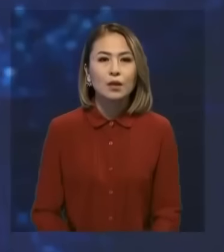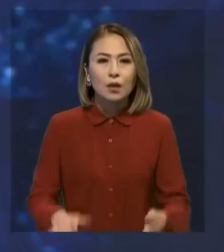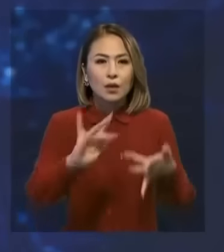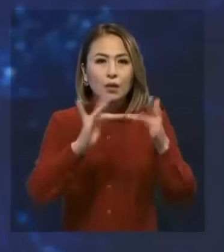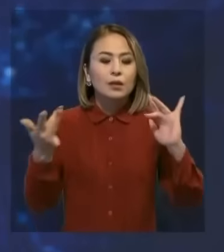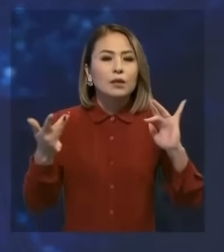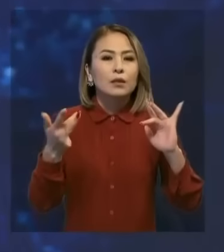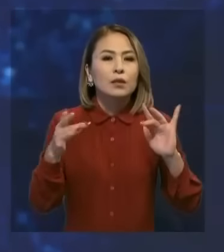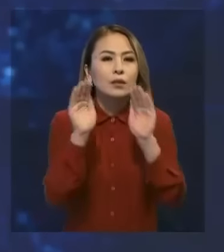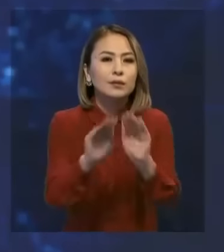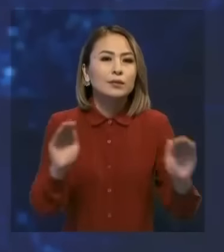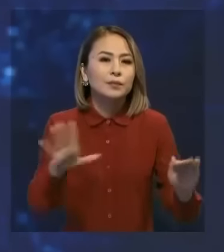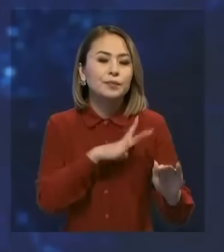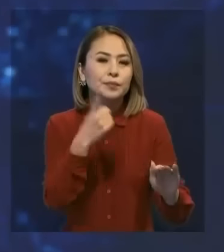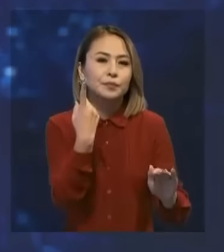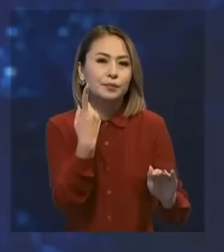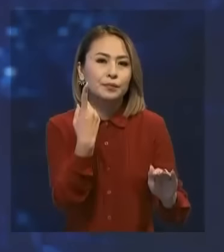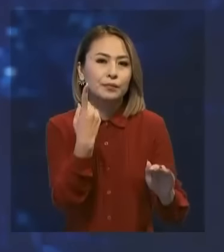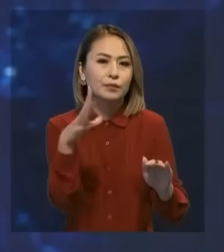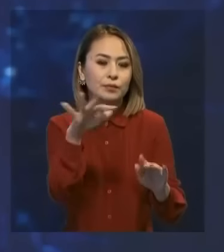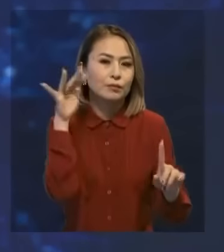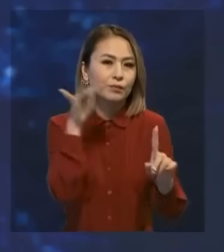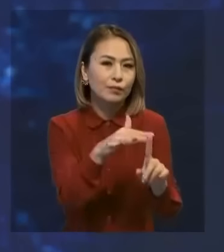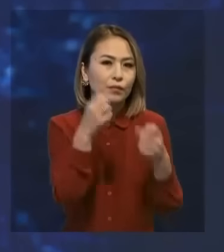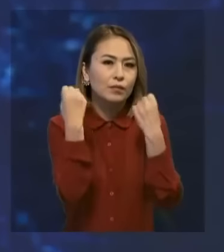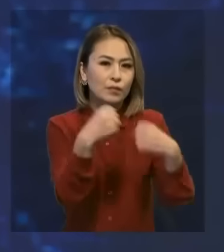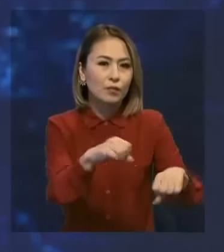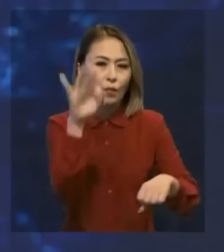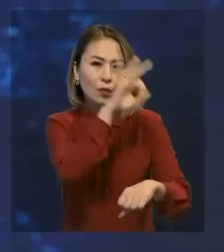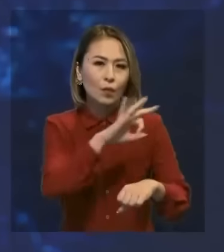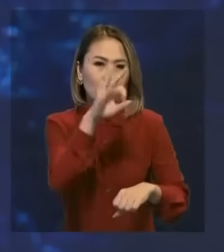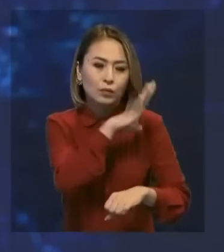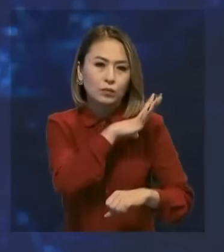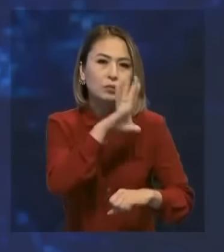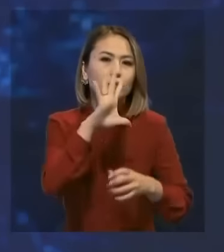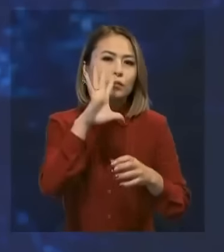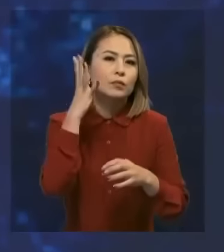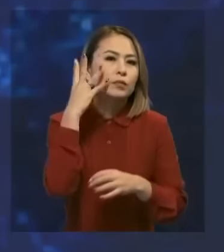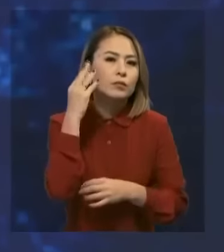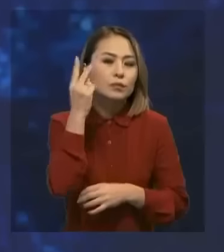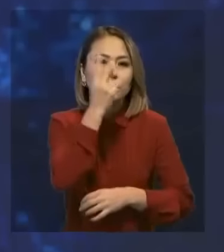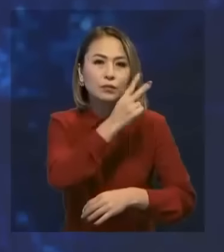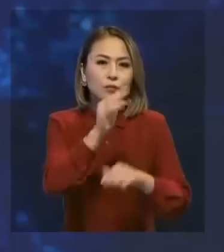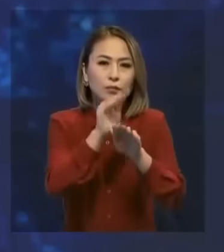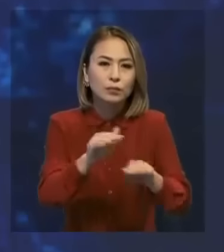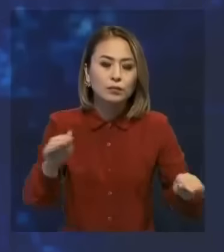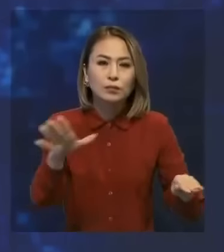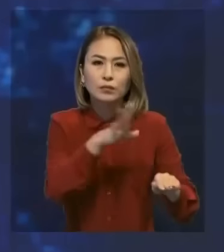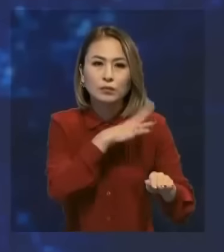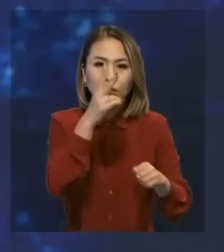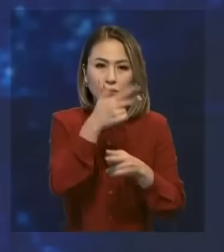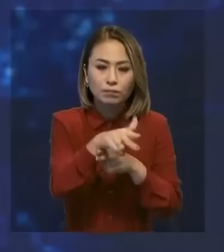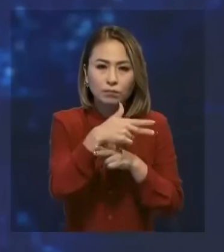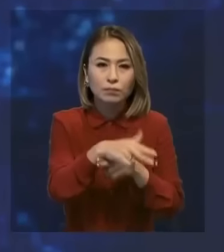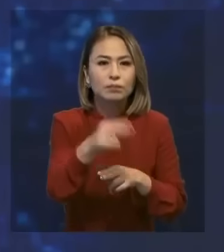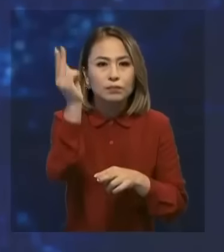Әлеуметтік желіде бүлдіршіндердің бір баланы жабылып ұрып жатқан бейне жазбасы тарады. Оқиға Алматыдағы балабақшалардың бірінде